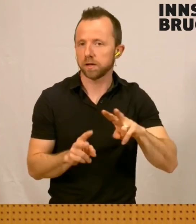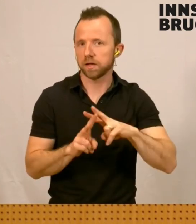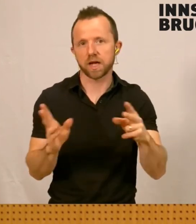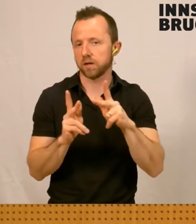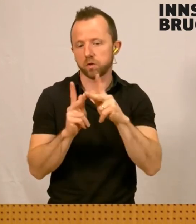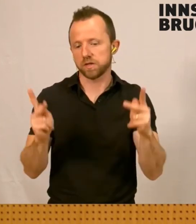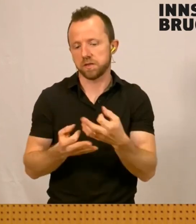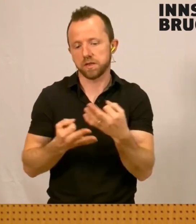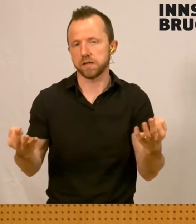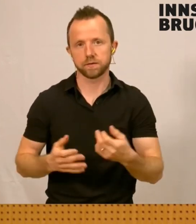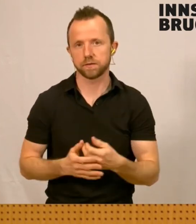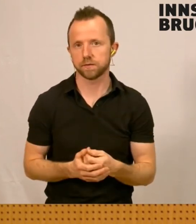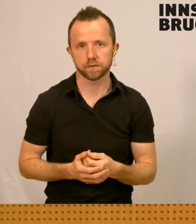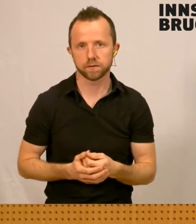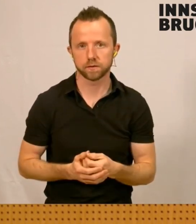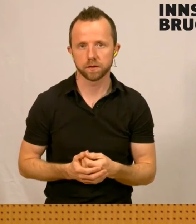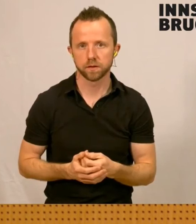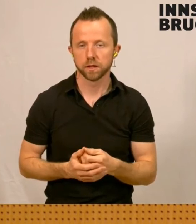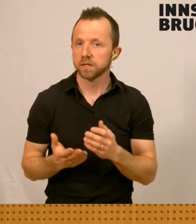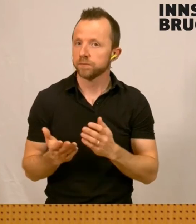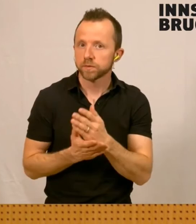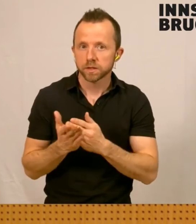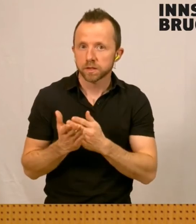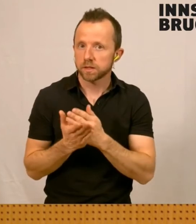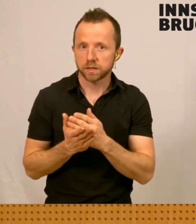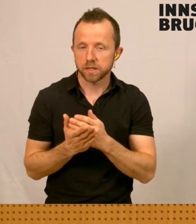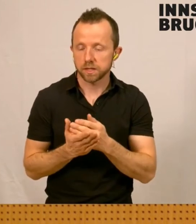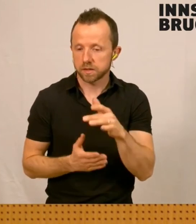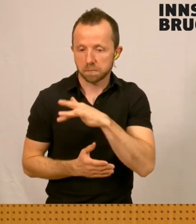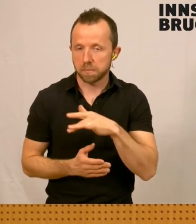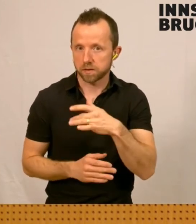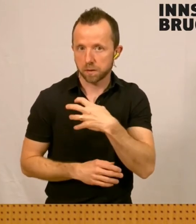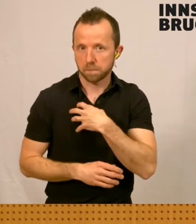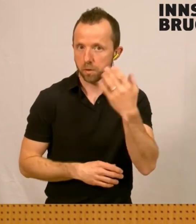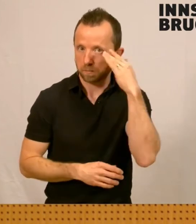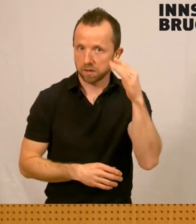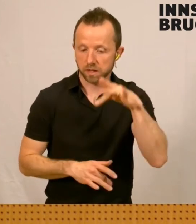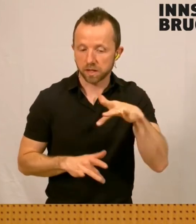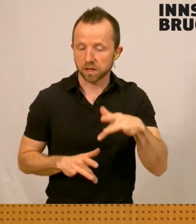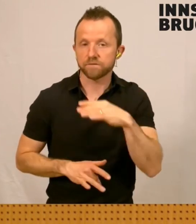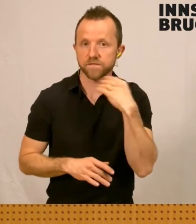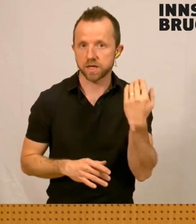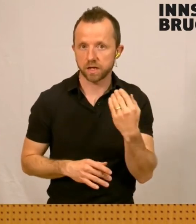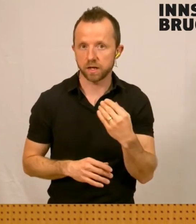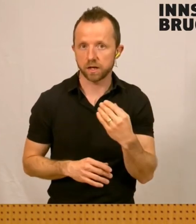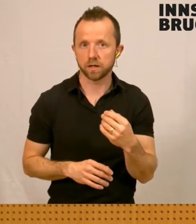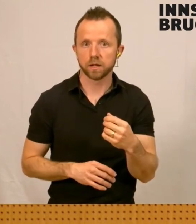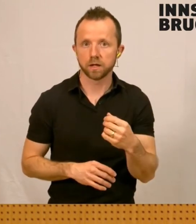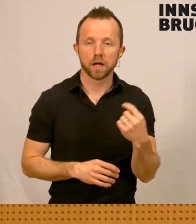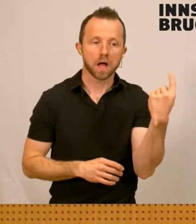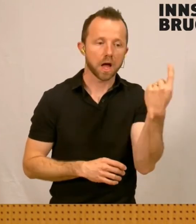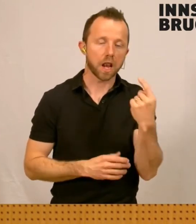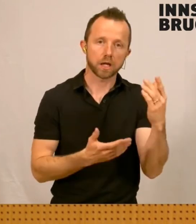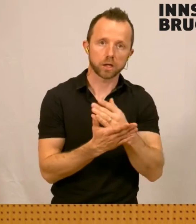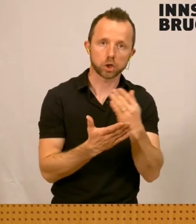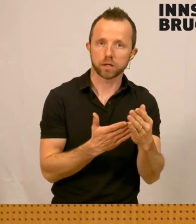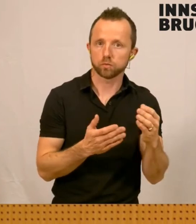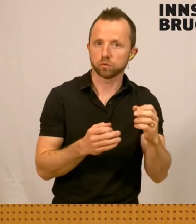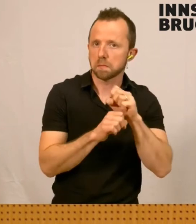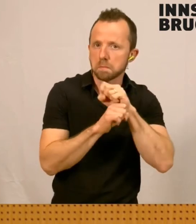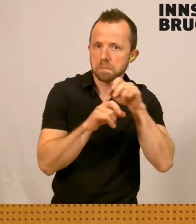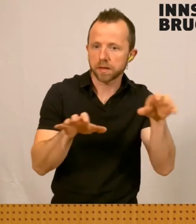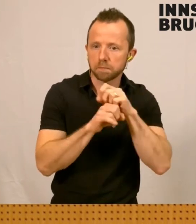Konzept, immer mehr Dienstposten im Bürgermeisterumfeld im Rathaus, einsame Entscheidungen und